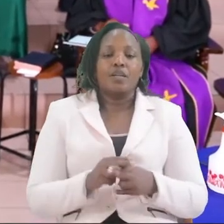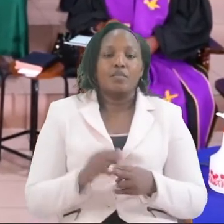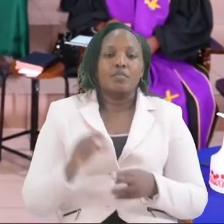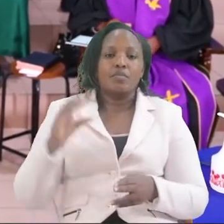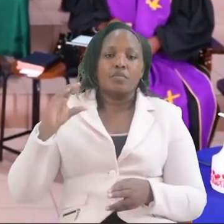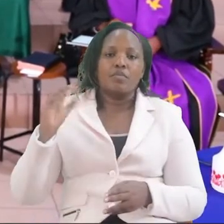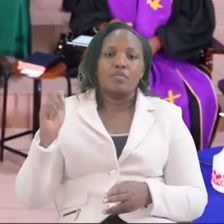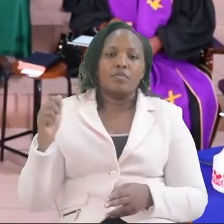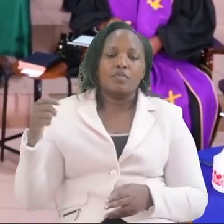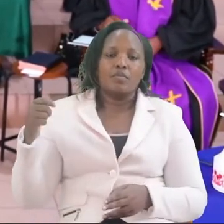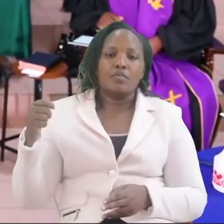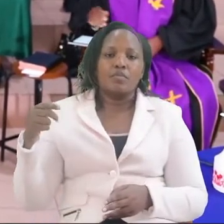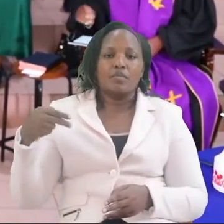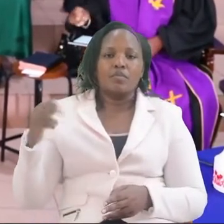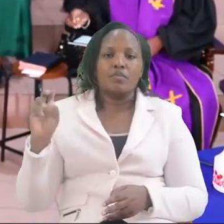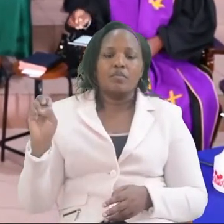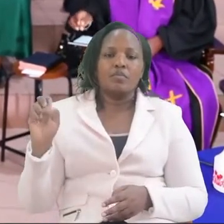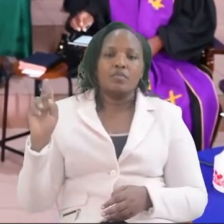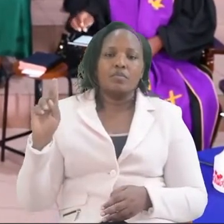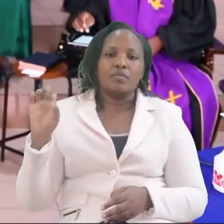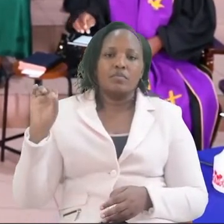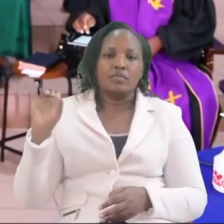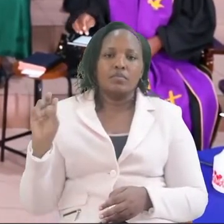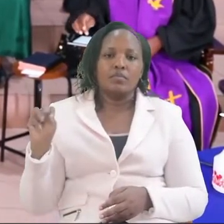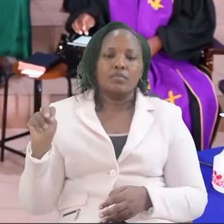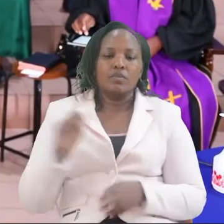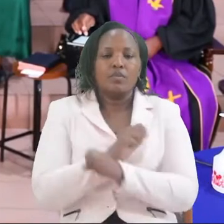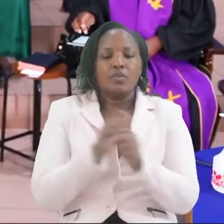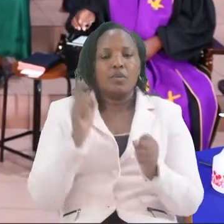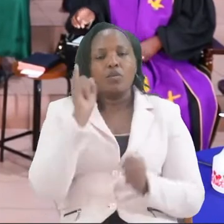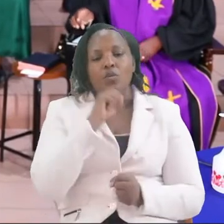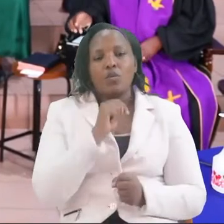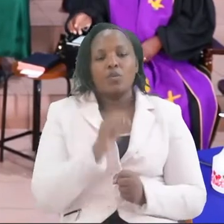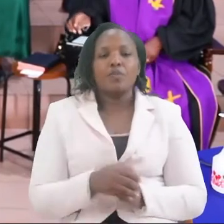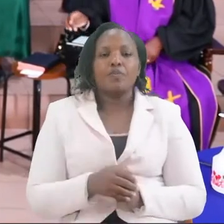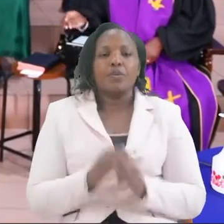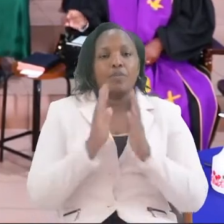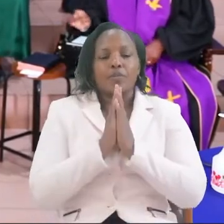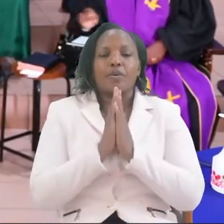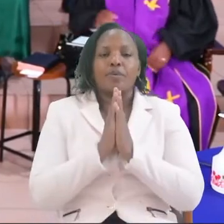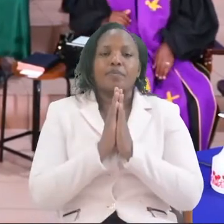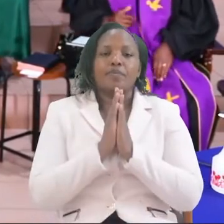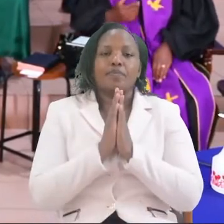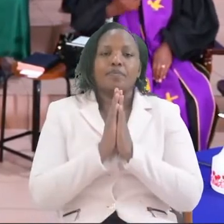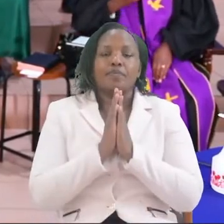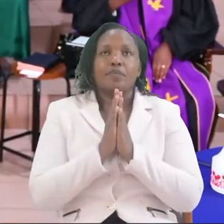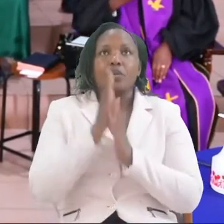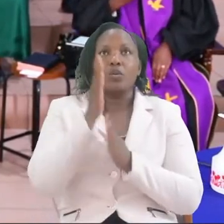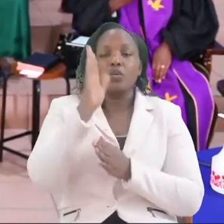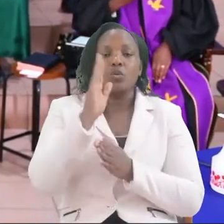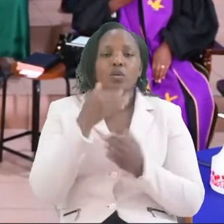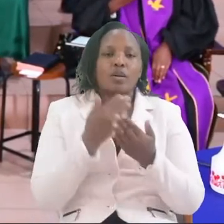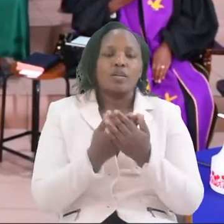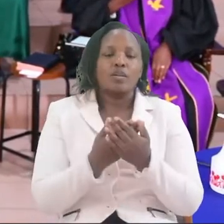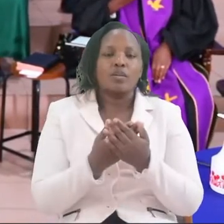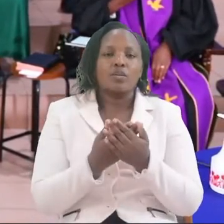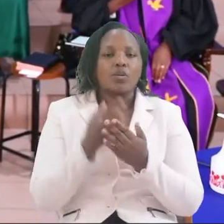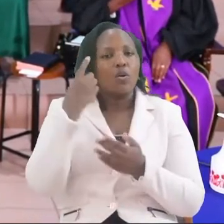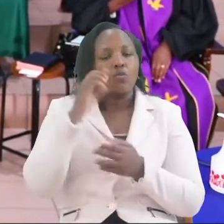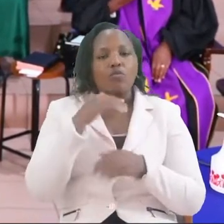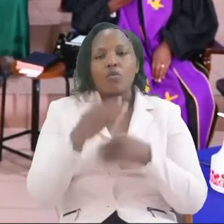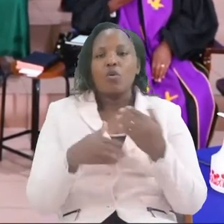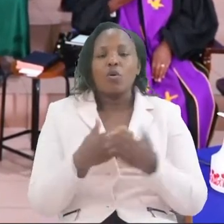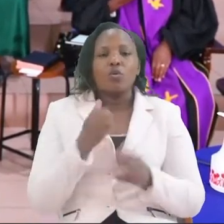Catherine Kangethe, nakiri Bwana Yesu kama mwokozi wa maisha yangu. Na tuombe. Ewe Bwana, tunakushukuru kwa